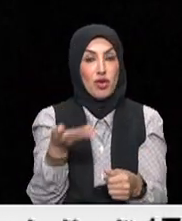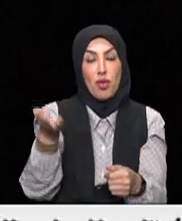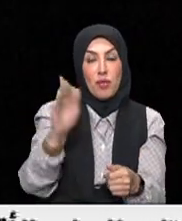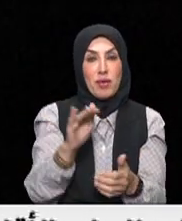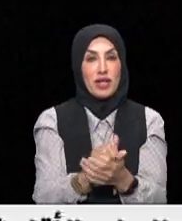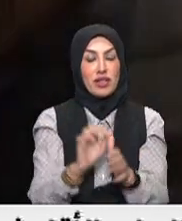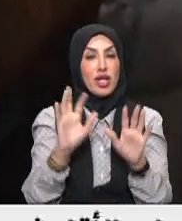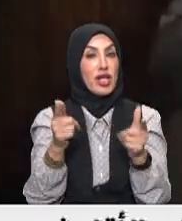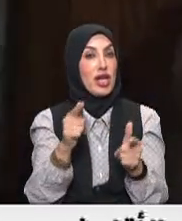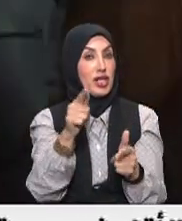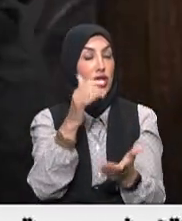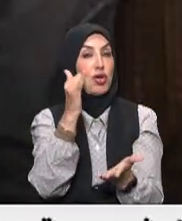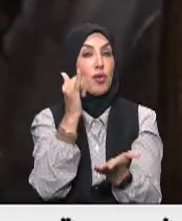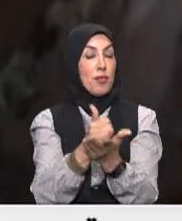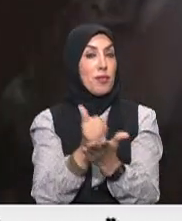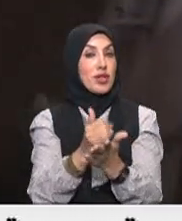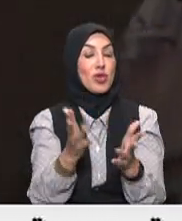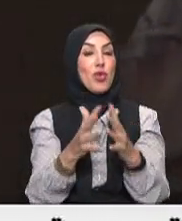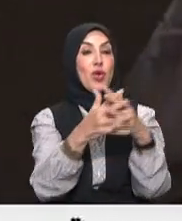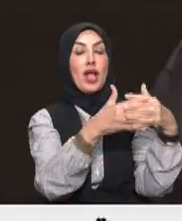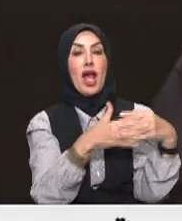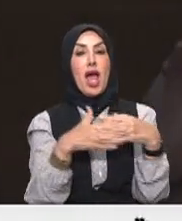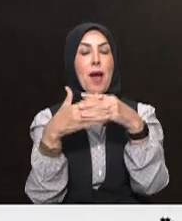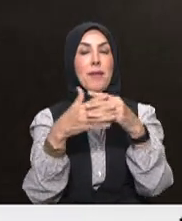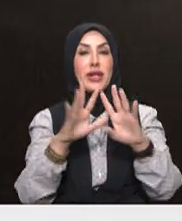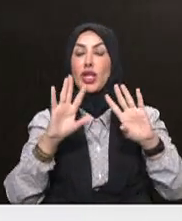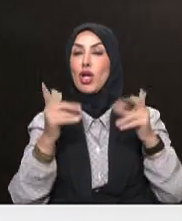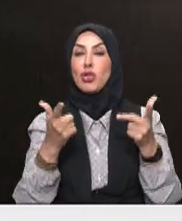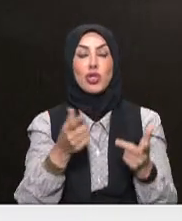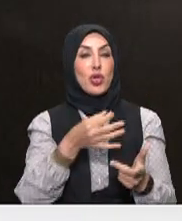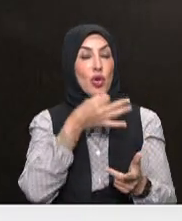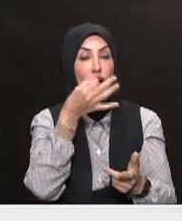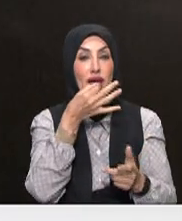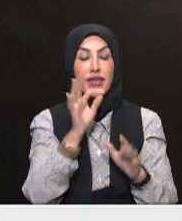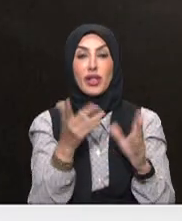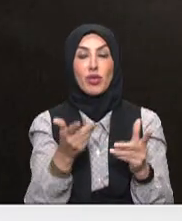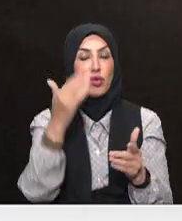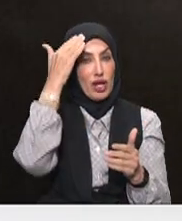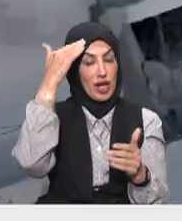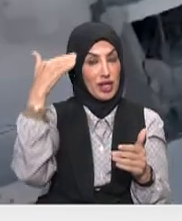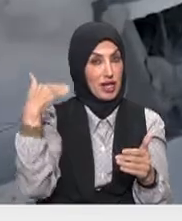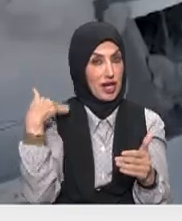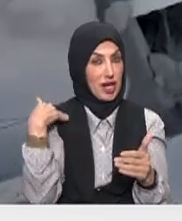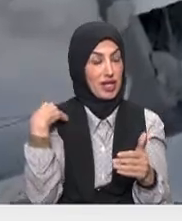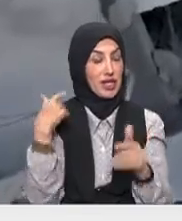ما الذي سيقوله بايدن وادارته الامريكيه عن قتل الجيش الاسرائيلي لامريكيه اخرى جديده